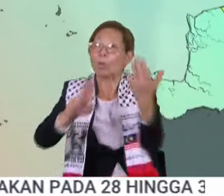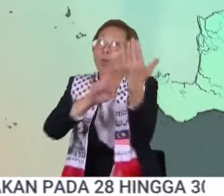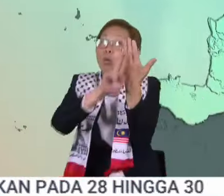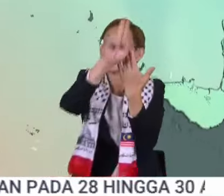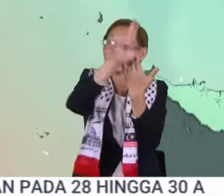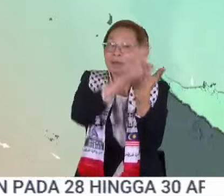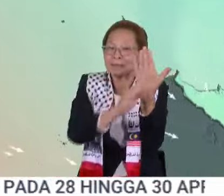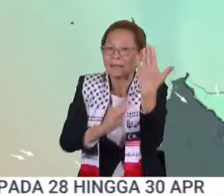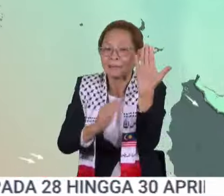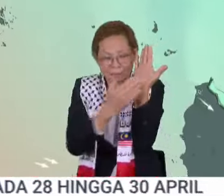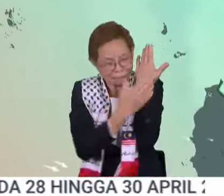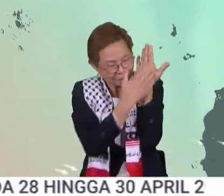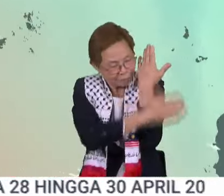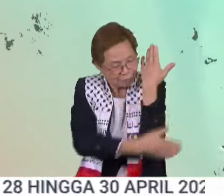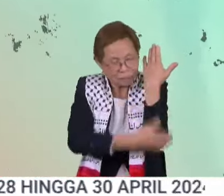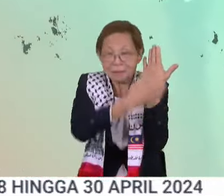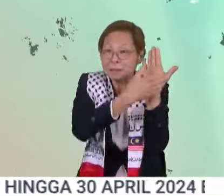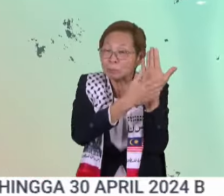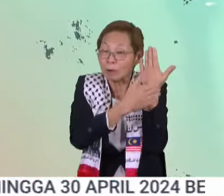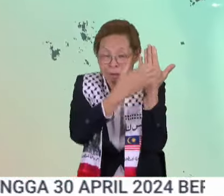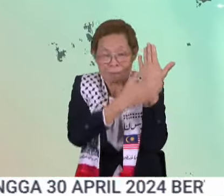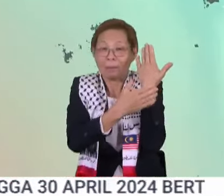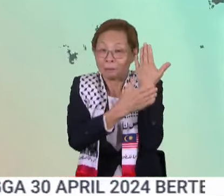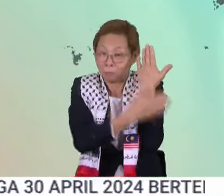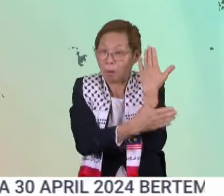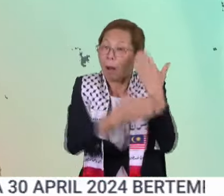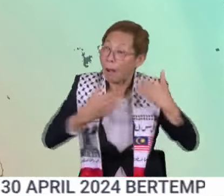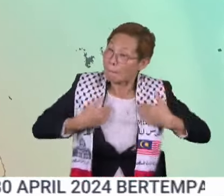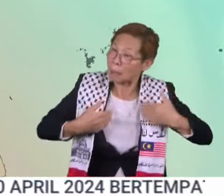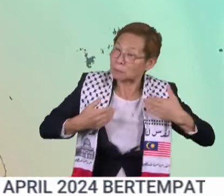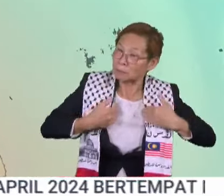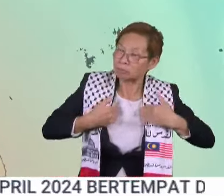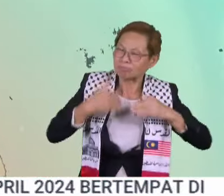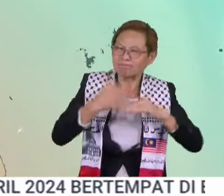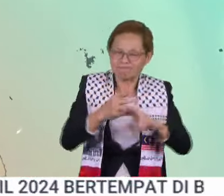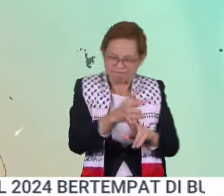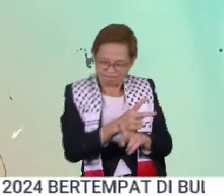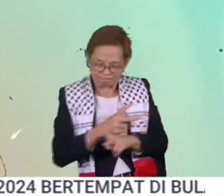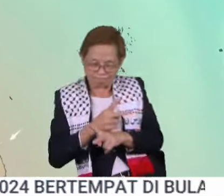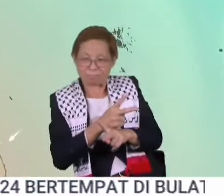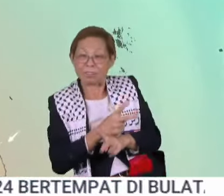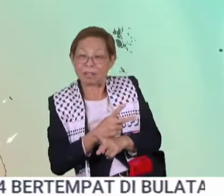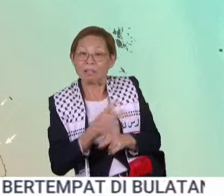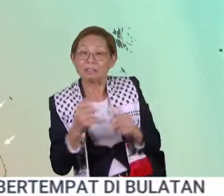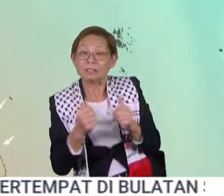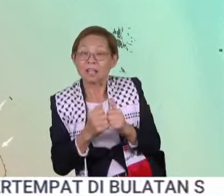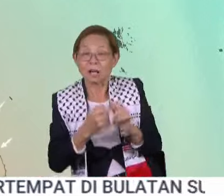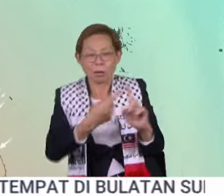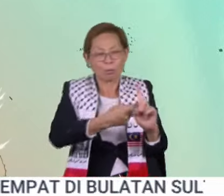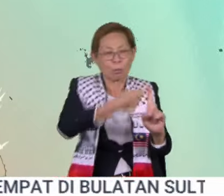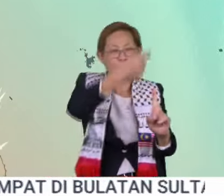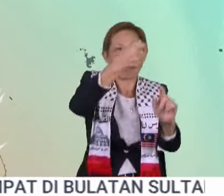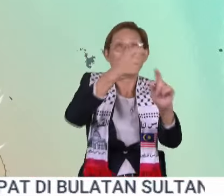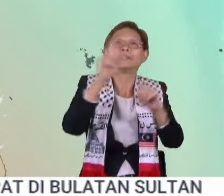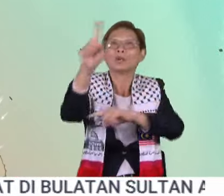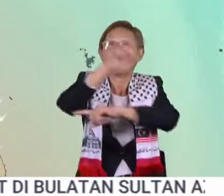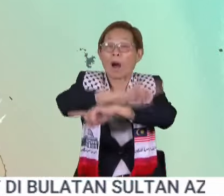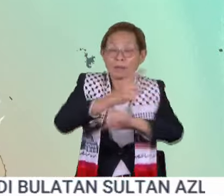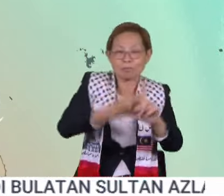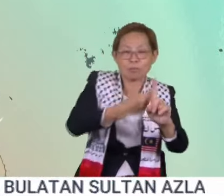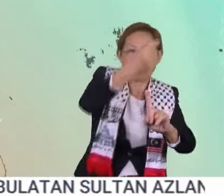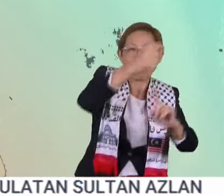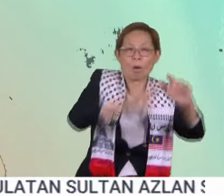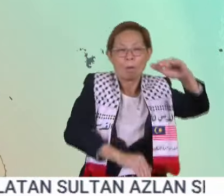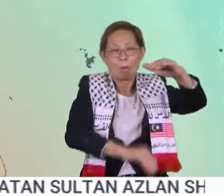dan pantai timur semenanjung kini masih lagi berada di tahap berjaga-jaga dengan suhu harian maksima